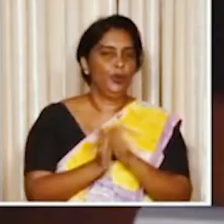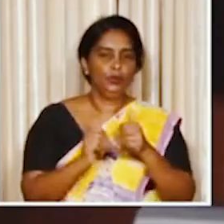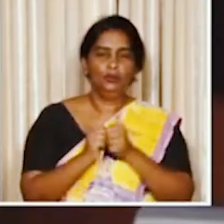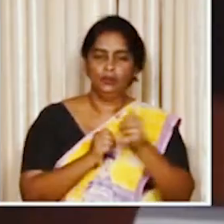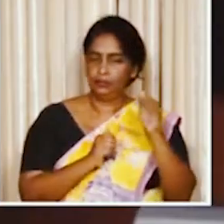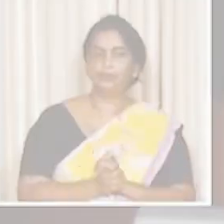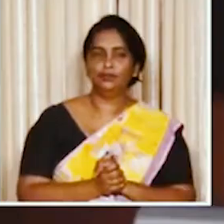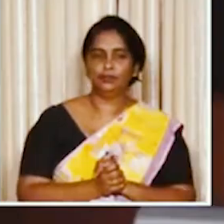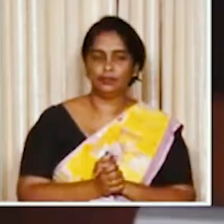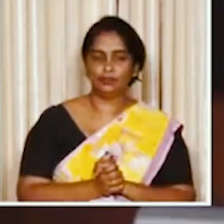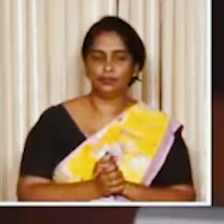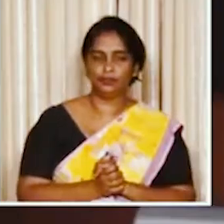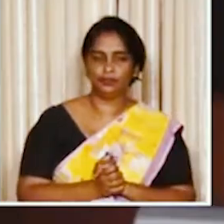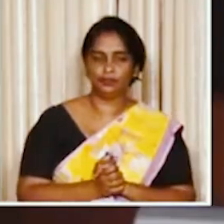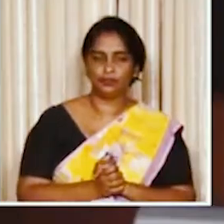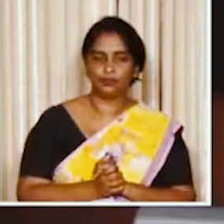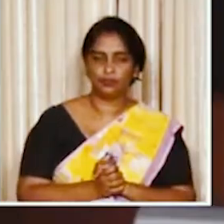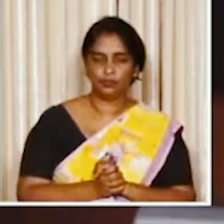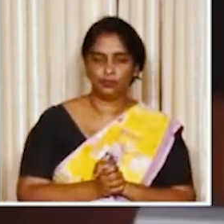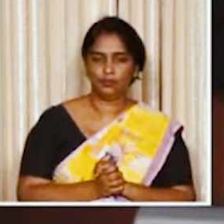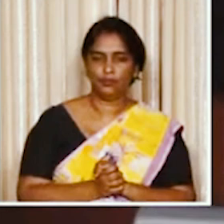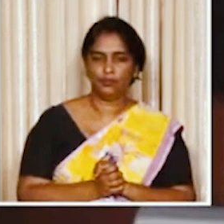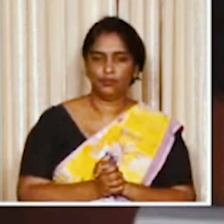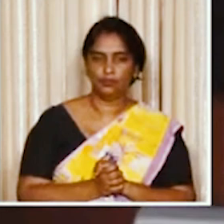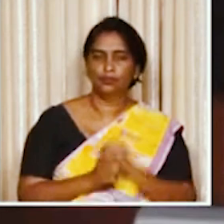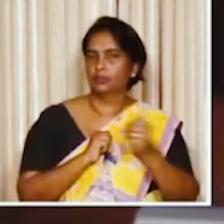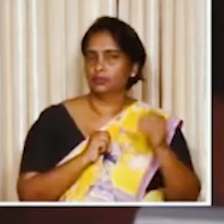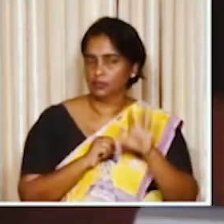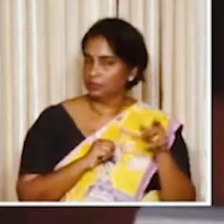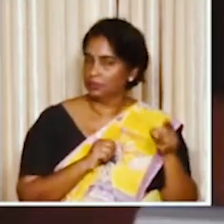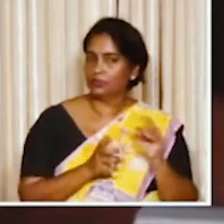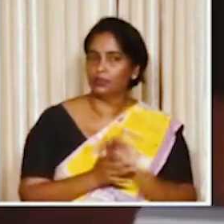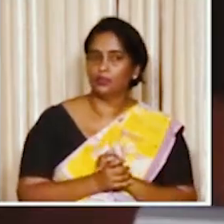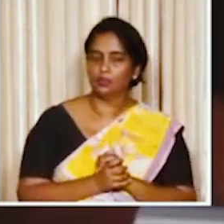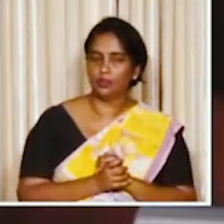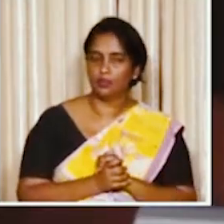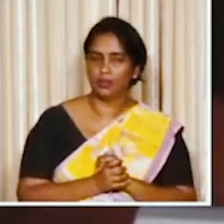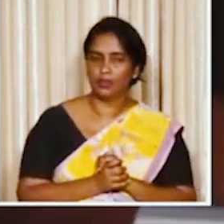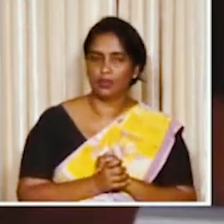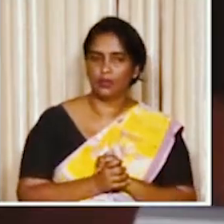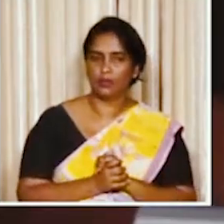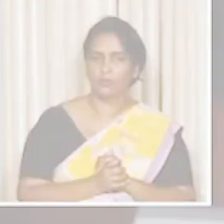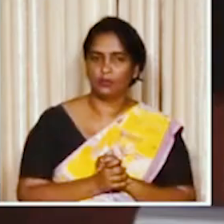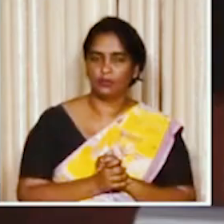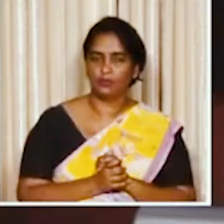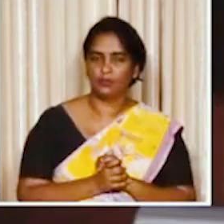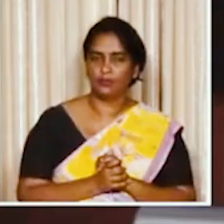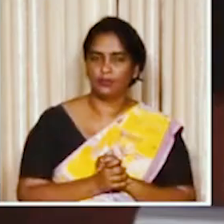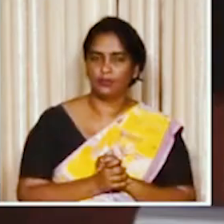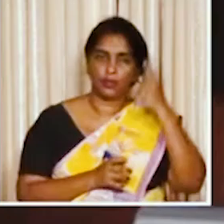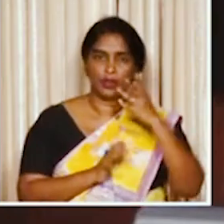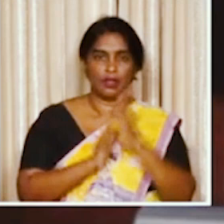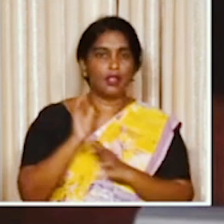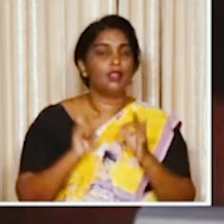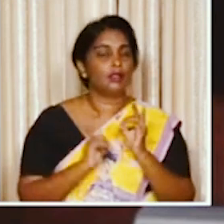கூட எங்களுடைய கௌரவ உறுப்பினர், அந்த பகுதியைச் சேர்ந்தவர் அந்த பிரச்சனையை ரொம்ப ஆக்ரோஷமாக எடுத்திருந்தார். நான் அதை